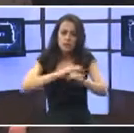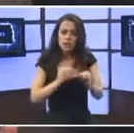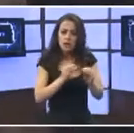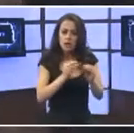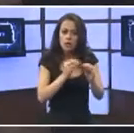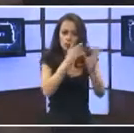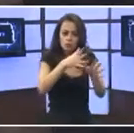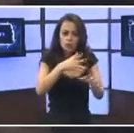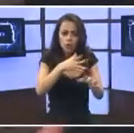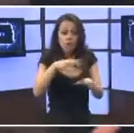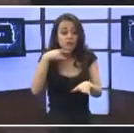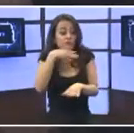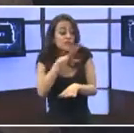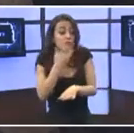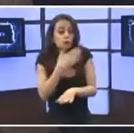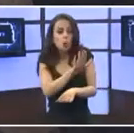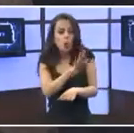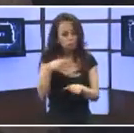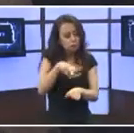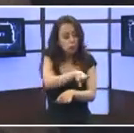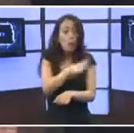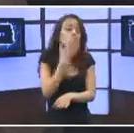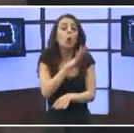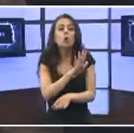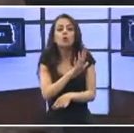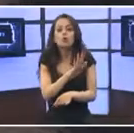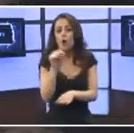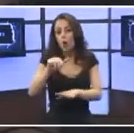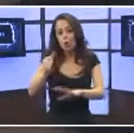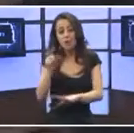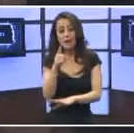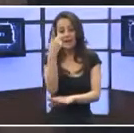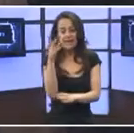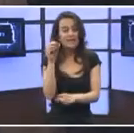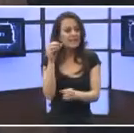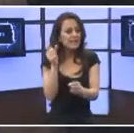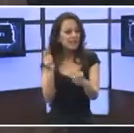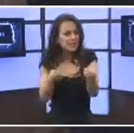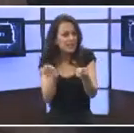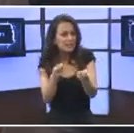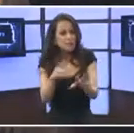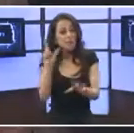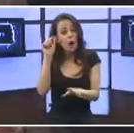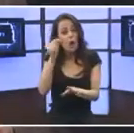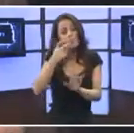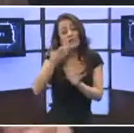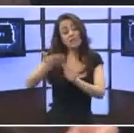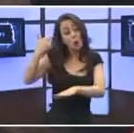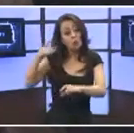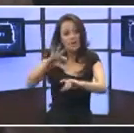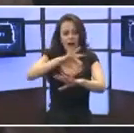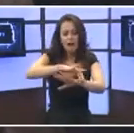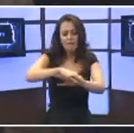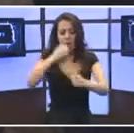yok, yol da yok, çamur tarlalarda. O zaman ilk işimiz 17 yıl önce hastanelere servis